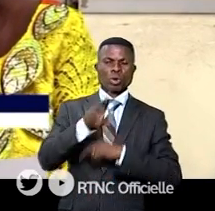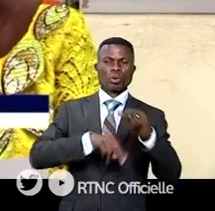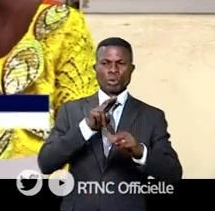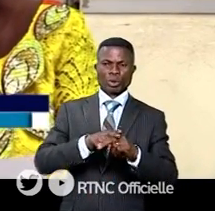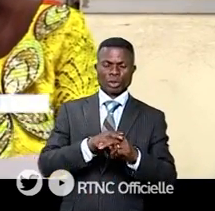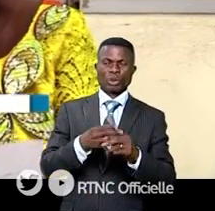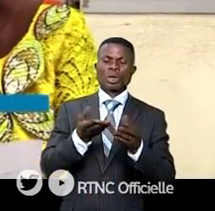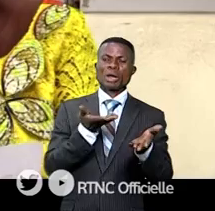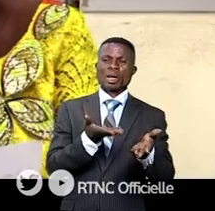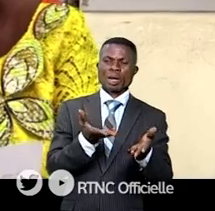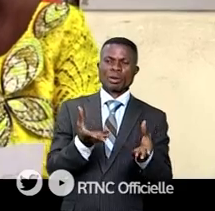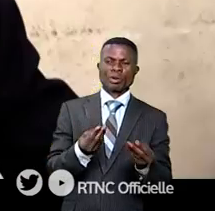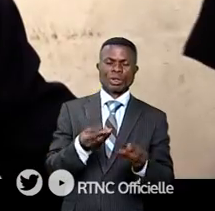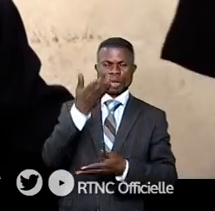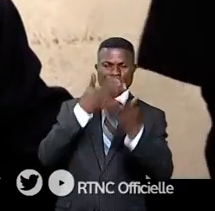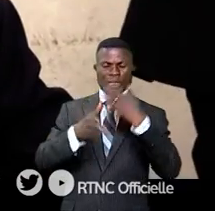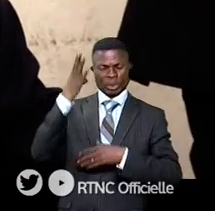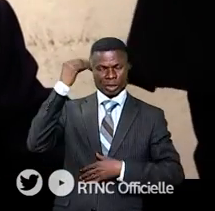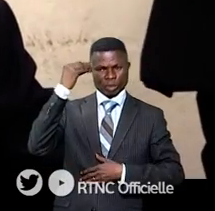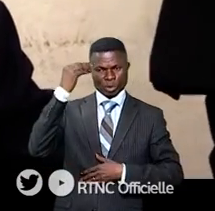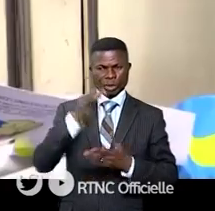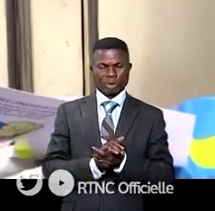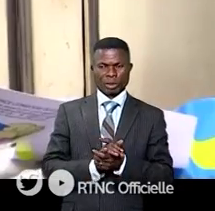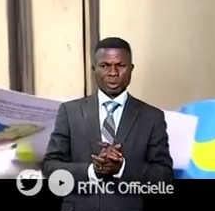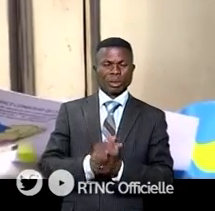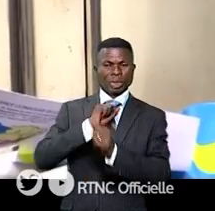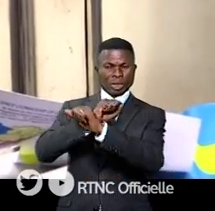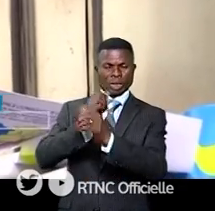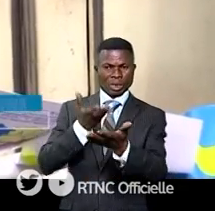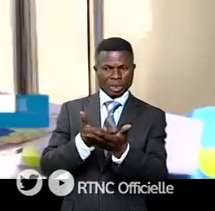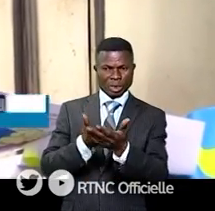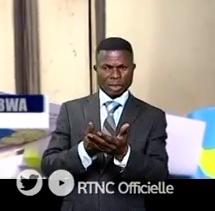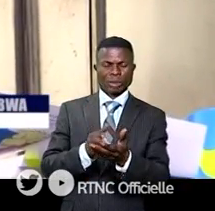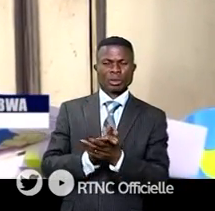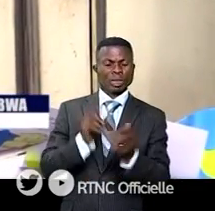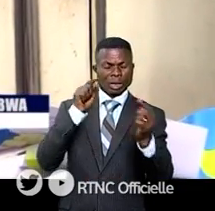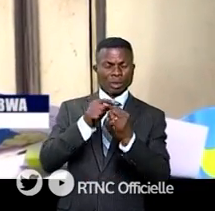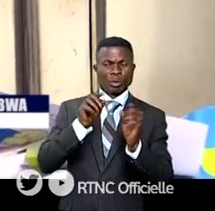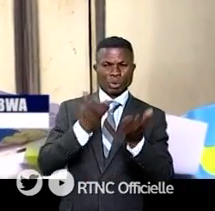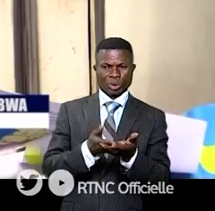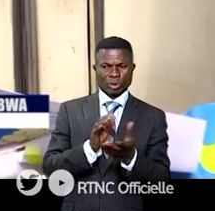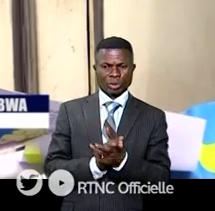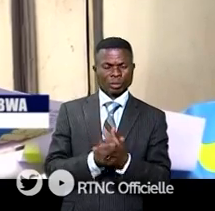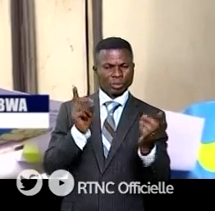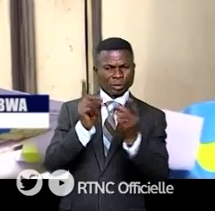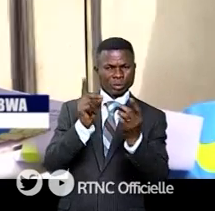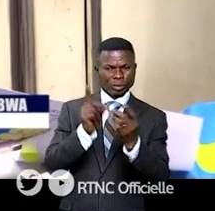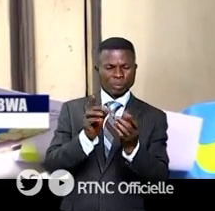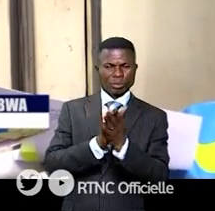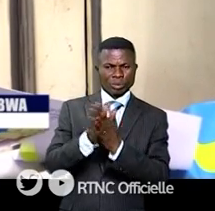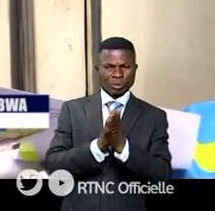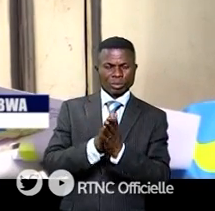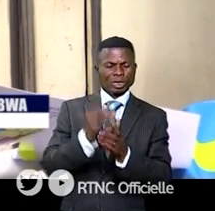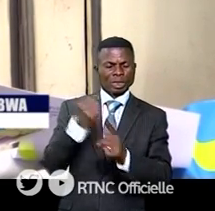de facilitation des échanges. Je préfère me garder à ce stade d'entrer dans le vif du sujet et me contente de vous souhaiter un